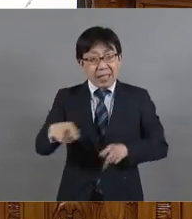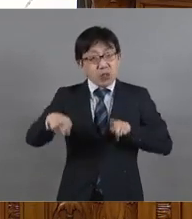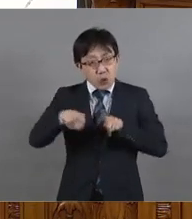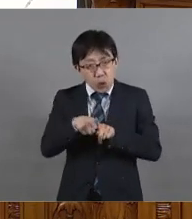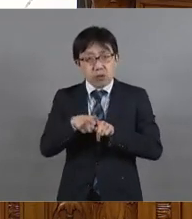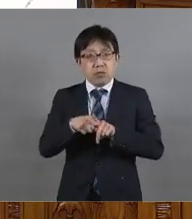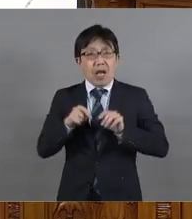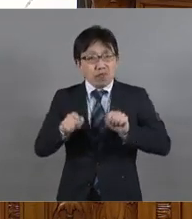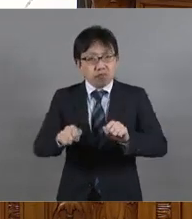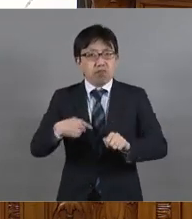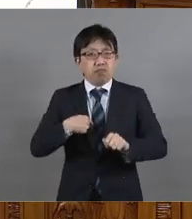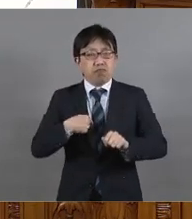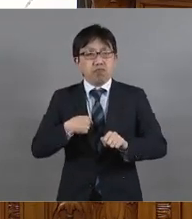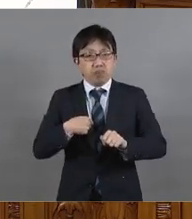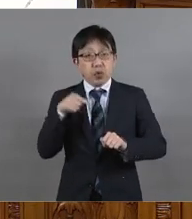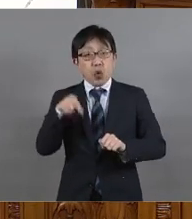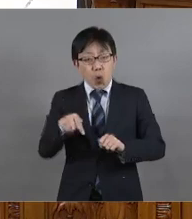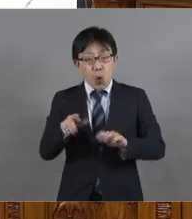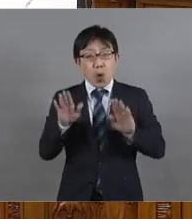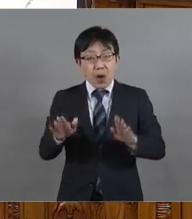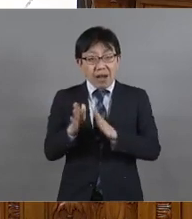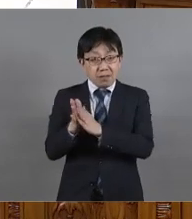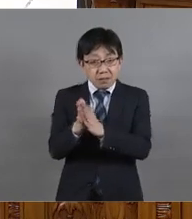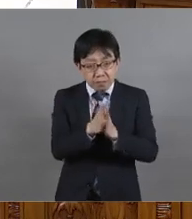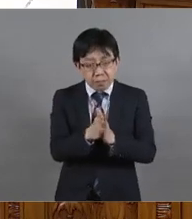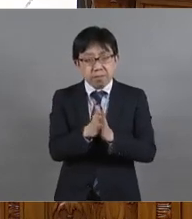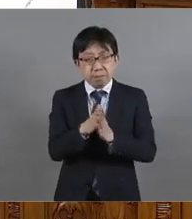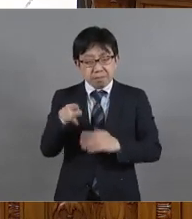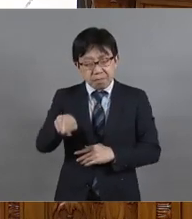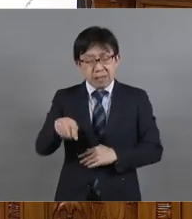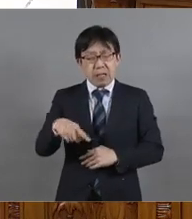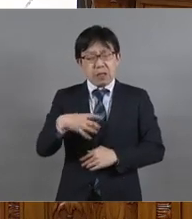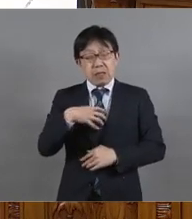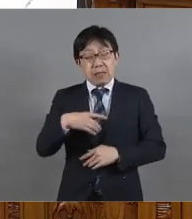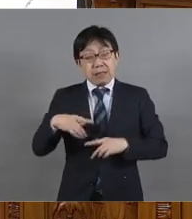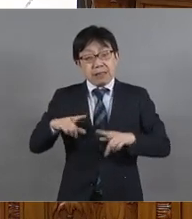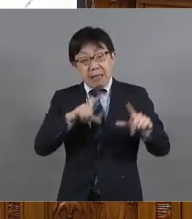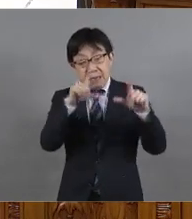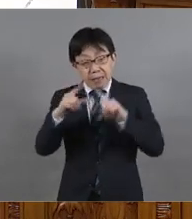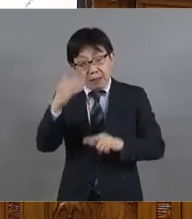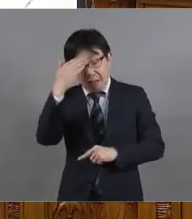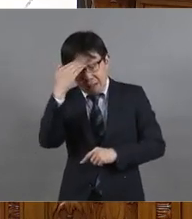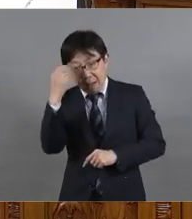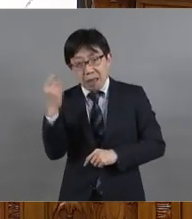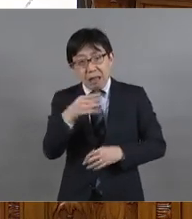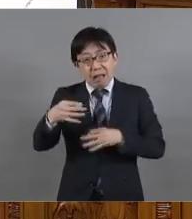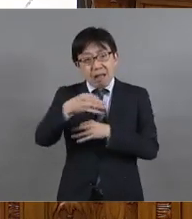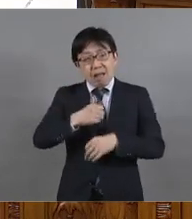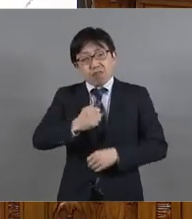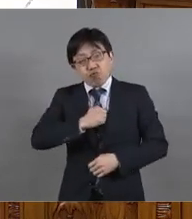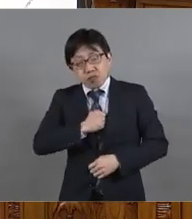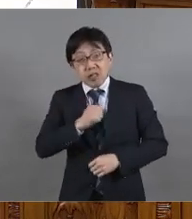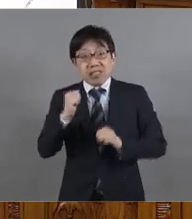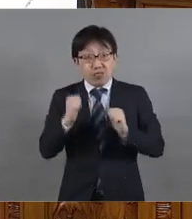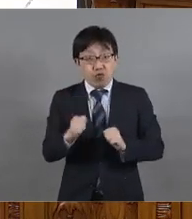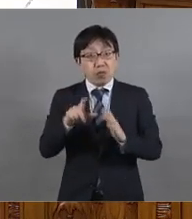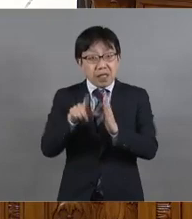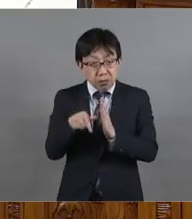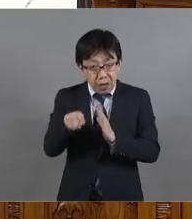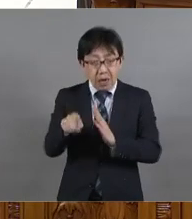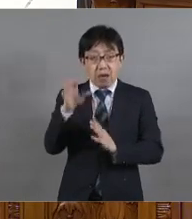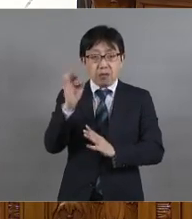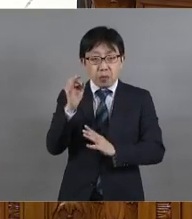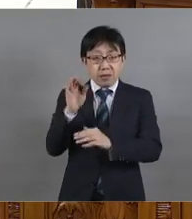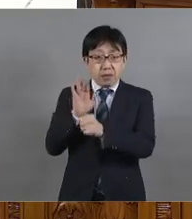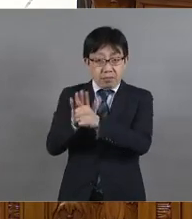これらの措置によって厳しい影響を受ける方々には協力金の拡充など予備の活用も含めた支援策